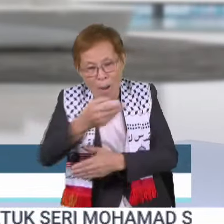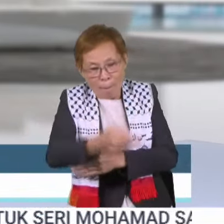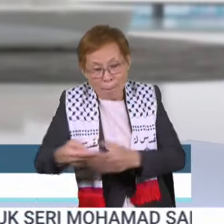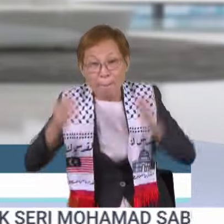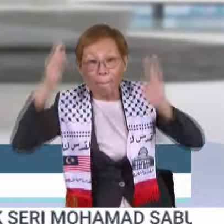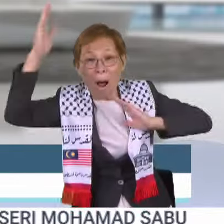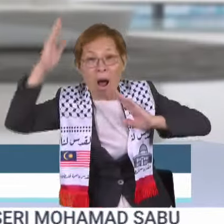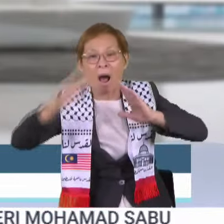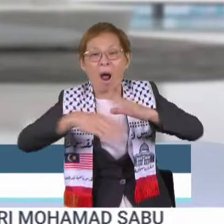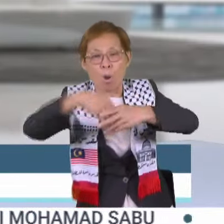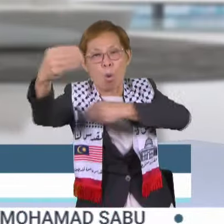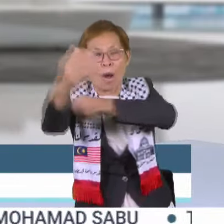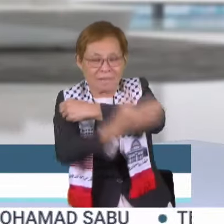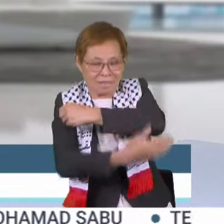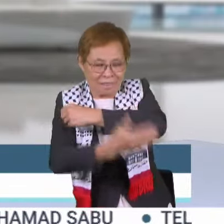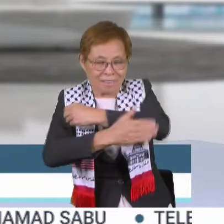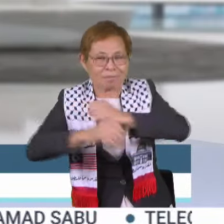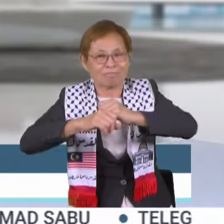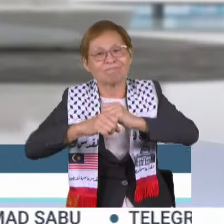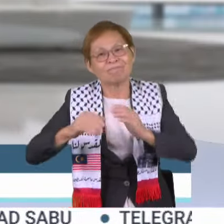tempatan ke luar